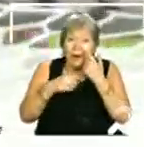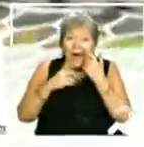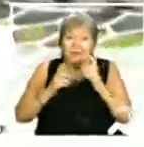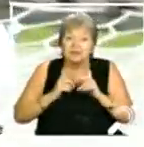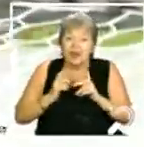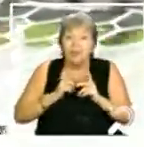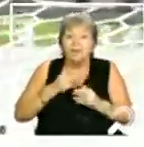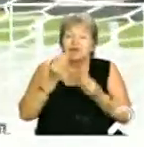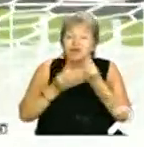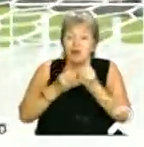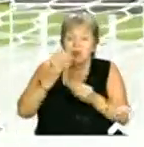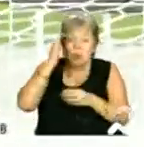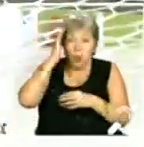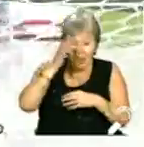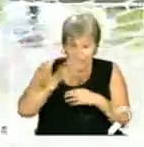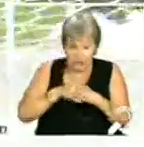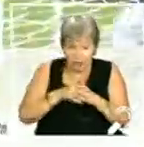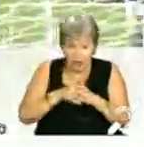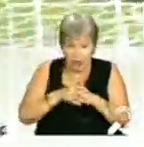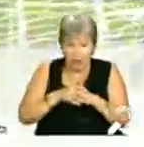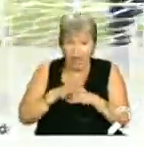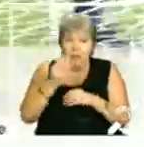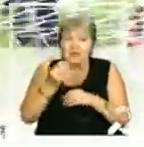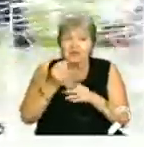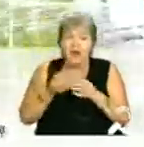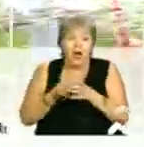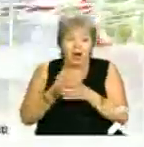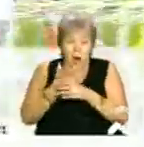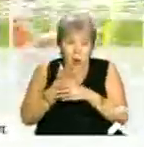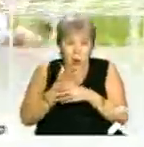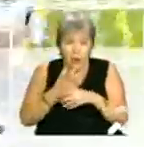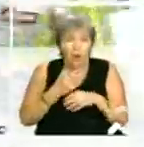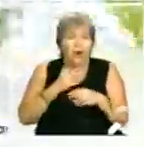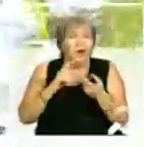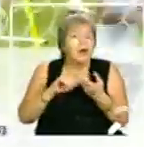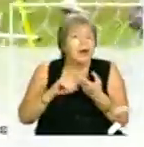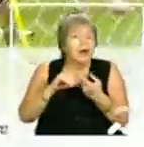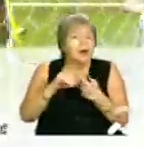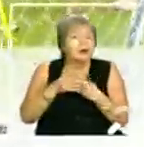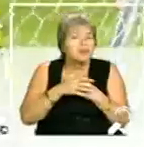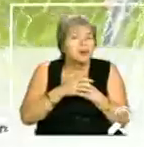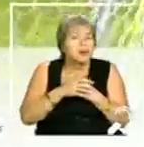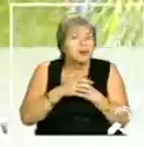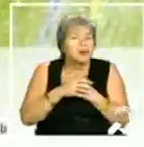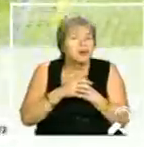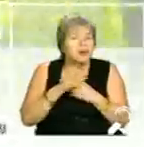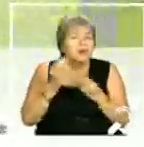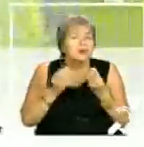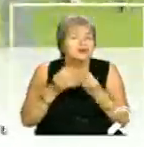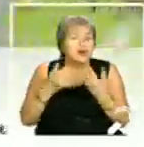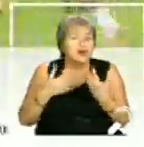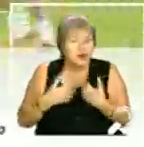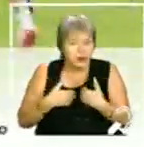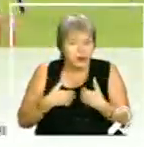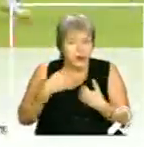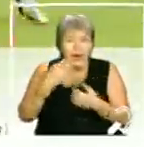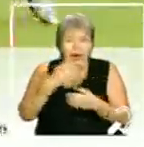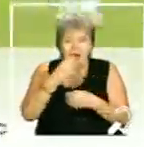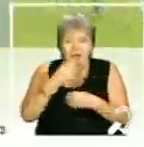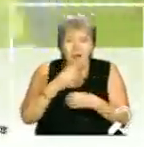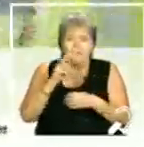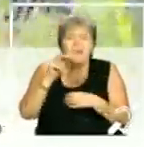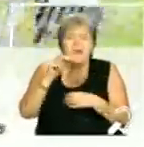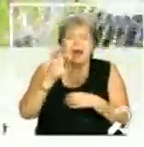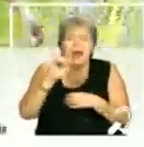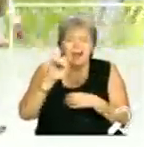cu Belgia. Ca o noutate legată de lot, singurul jucător care este oarecum menajat la ședința de pregătire este Valentin